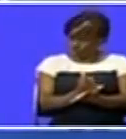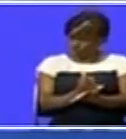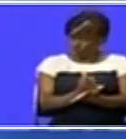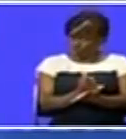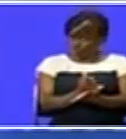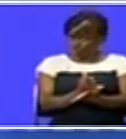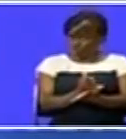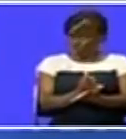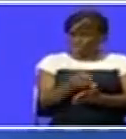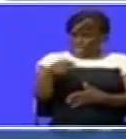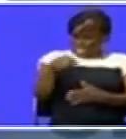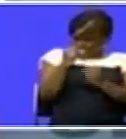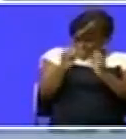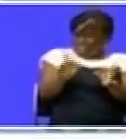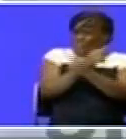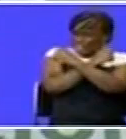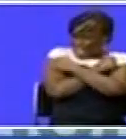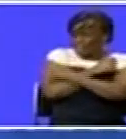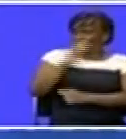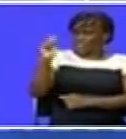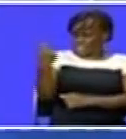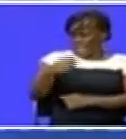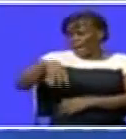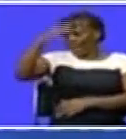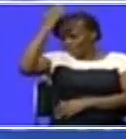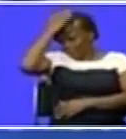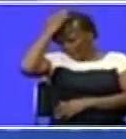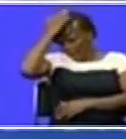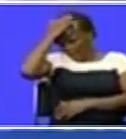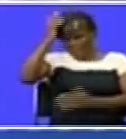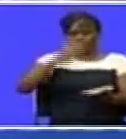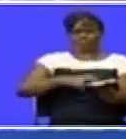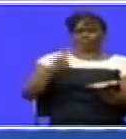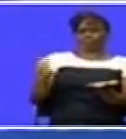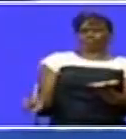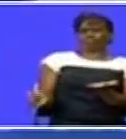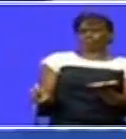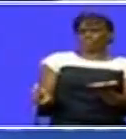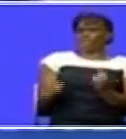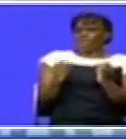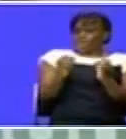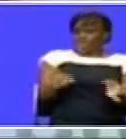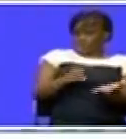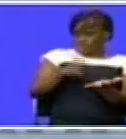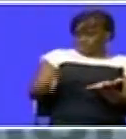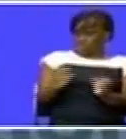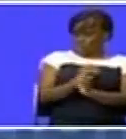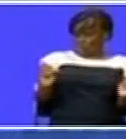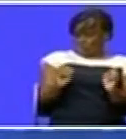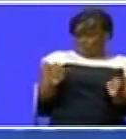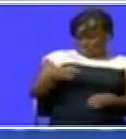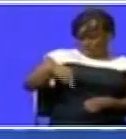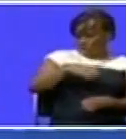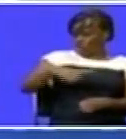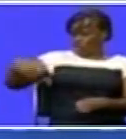Wao kama ni wazalendo wa Kenya, by Monday wajiuzulu. Last kama si hivyo, tunaenda